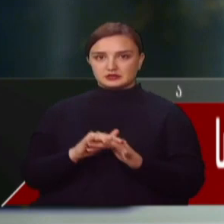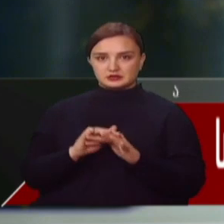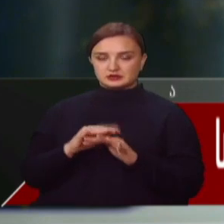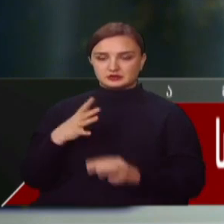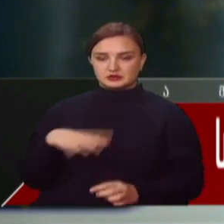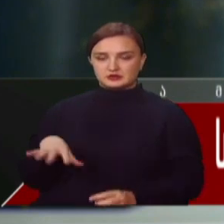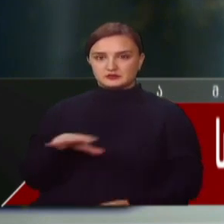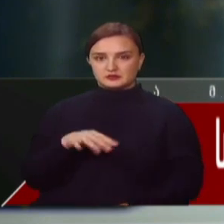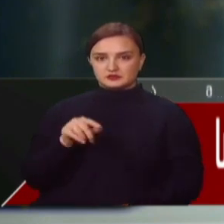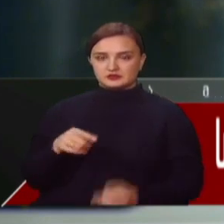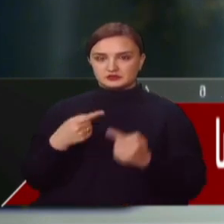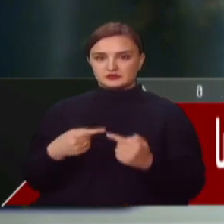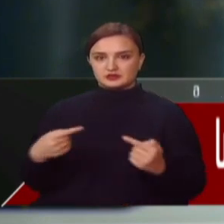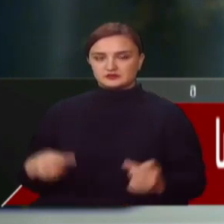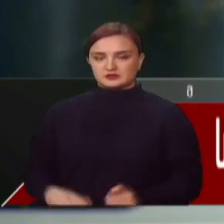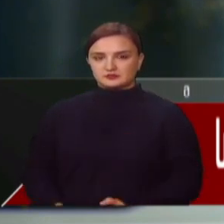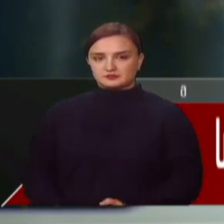ქვეყნებში სხვადასხვა